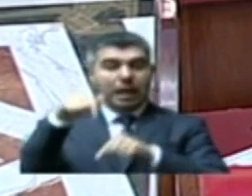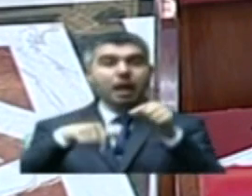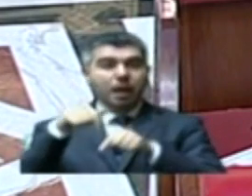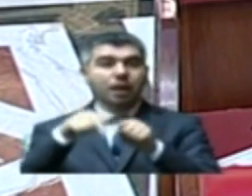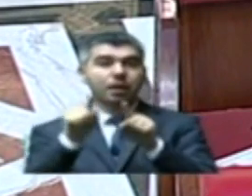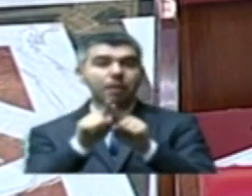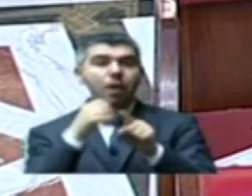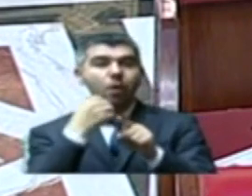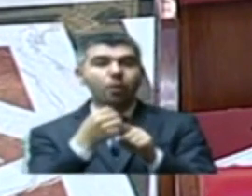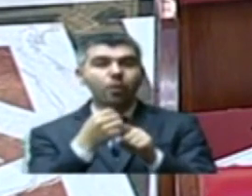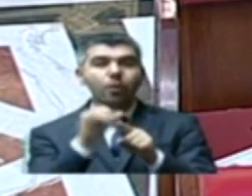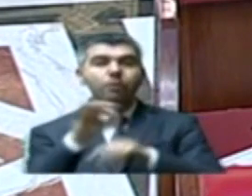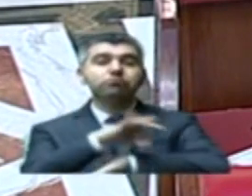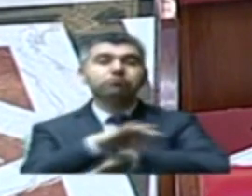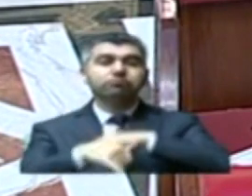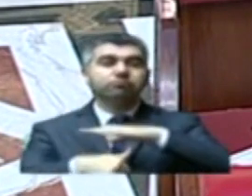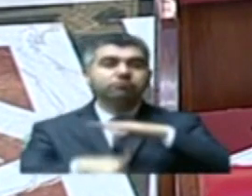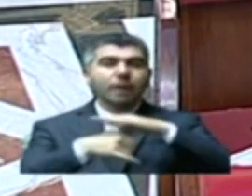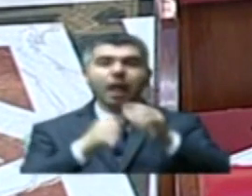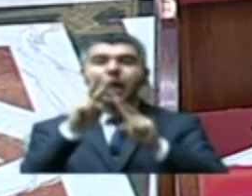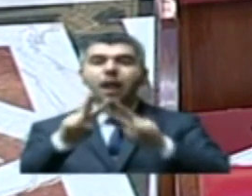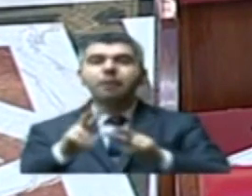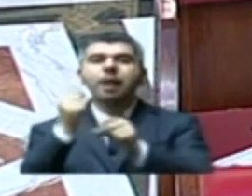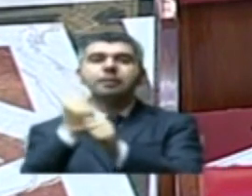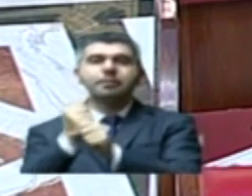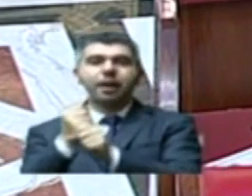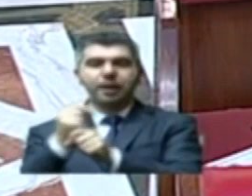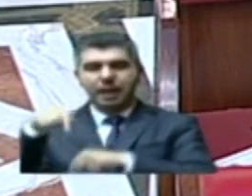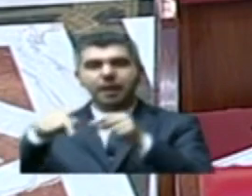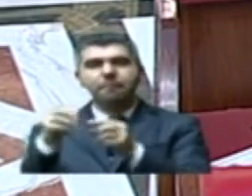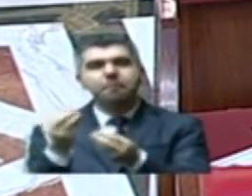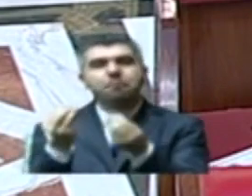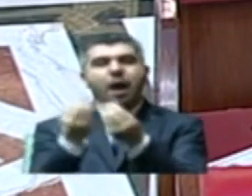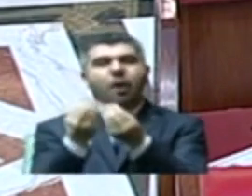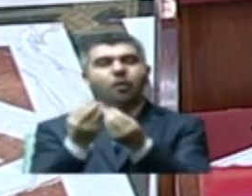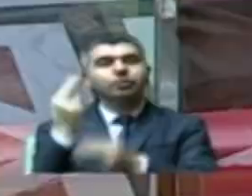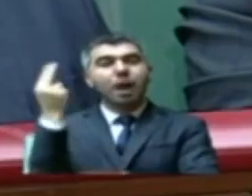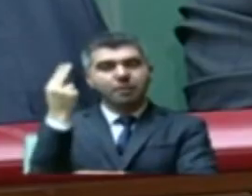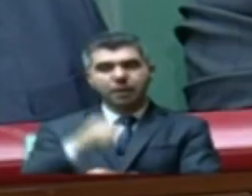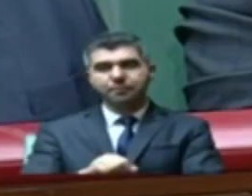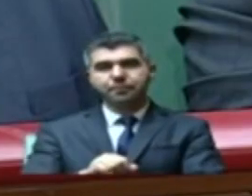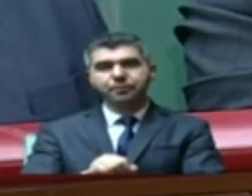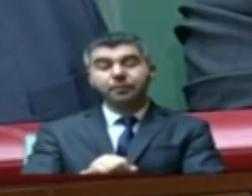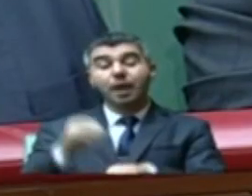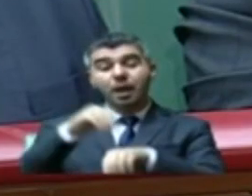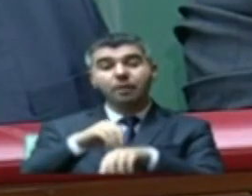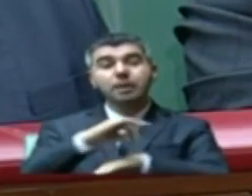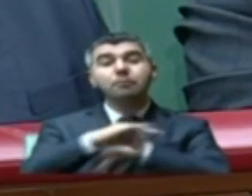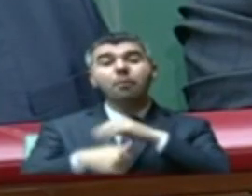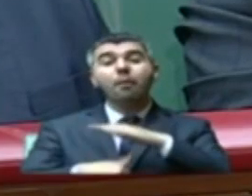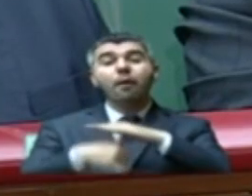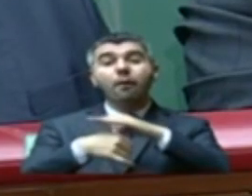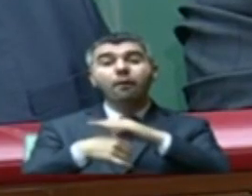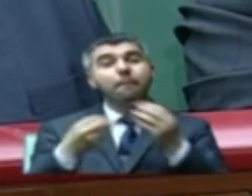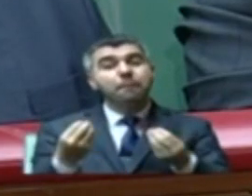يوجهوا الطلبه. ثم على مستوى وزاره التشغيل تم احداث المرصد الوطني للتشغيل اللي الدور